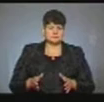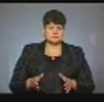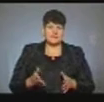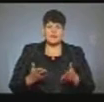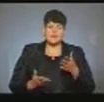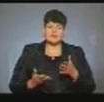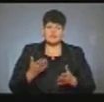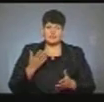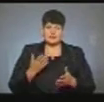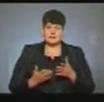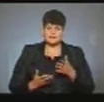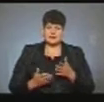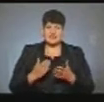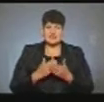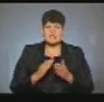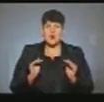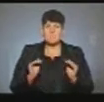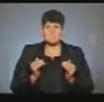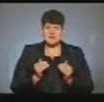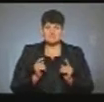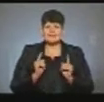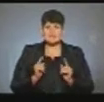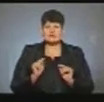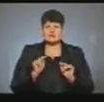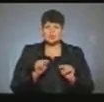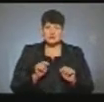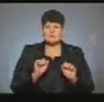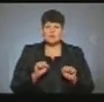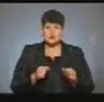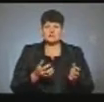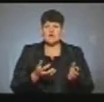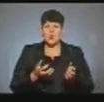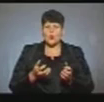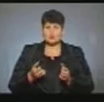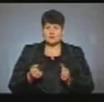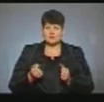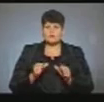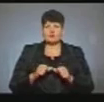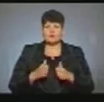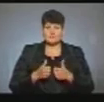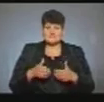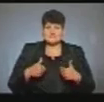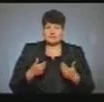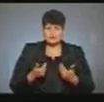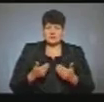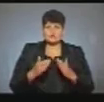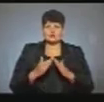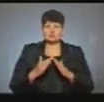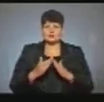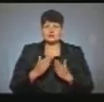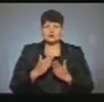Але є обмеження. Тільки тоді можна отримати, в комісію звернутися, якщо будинок